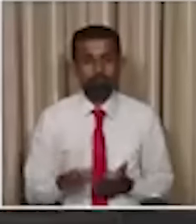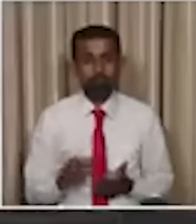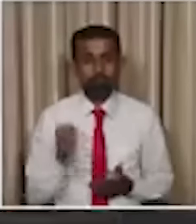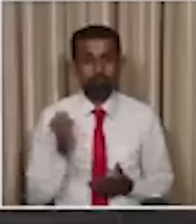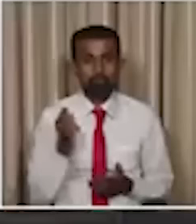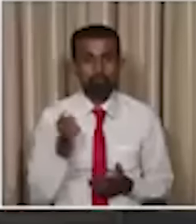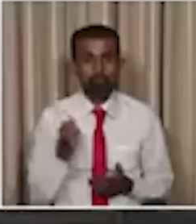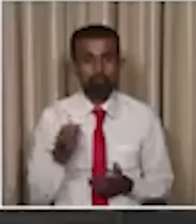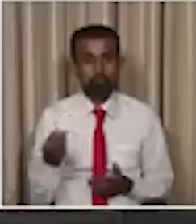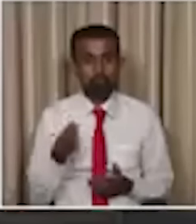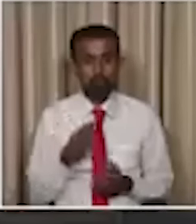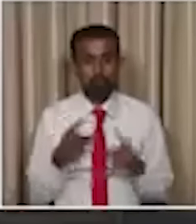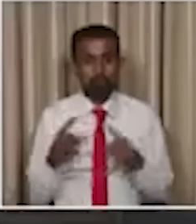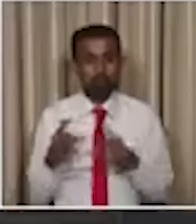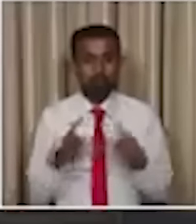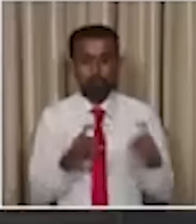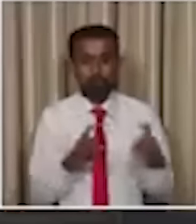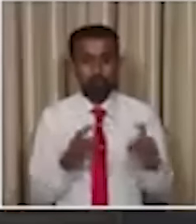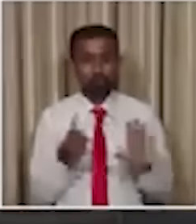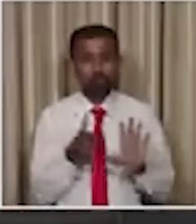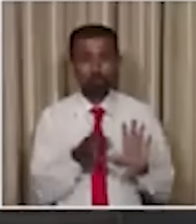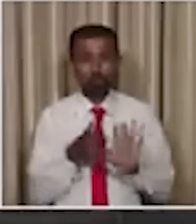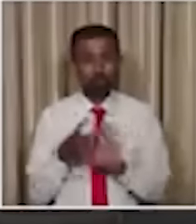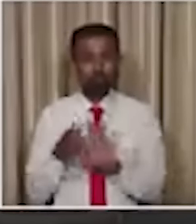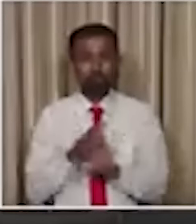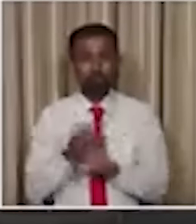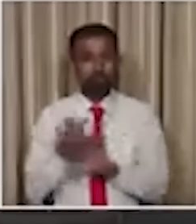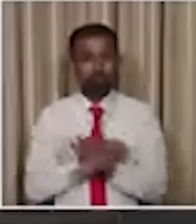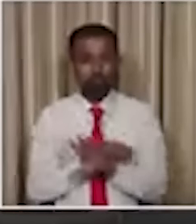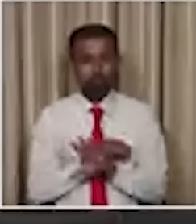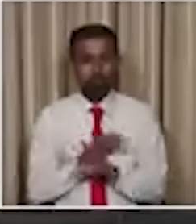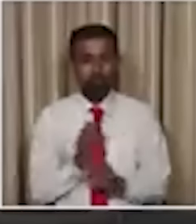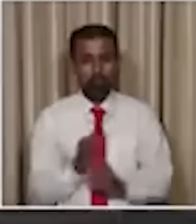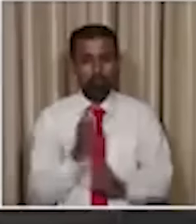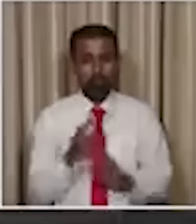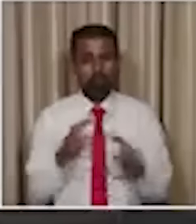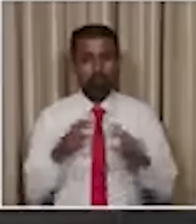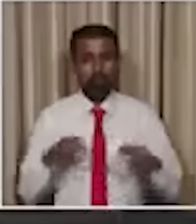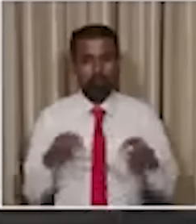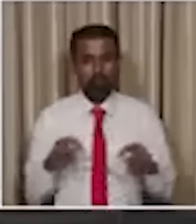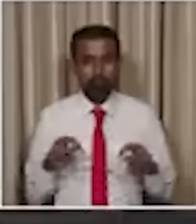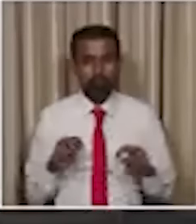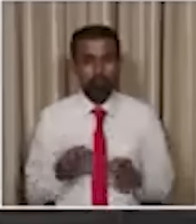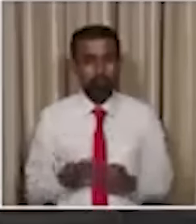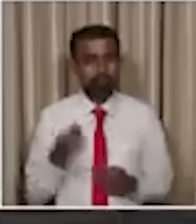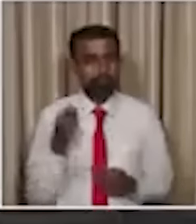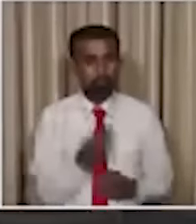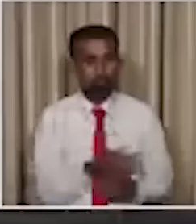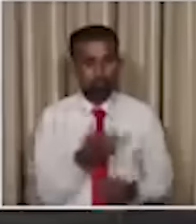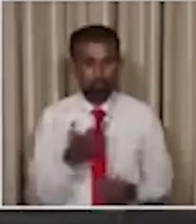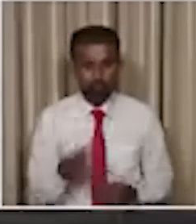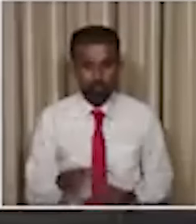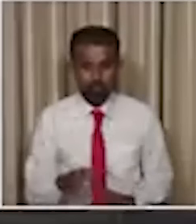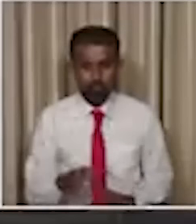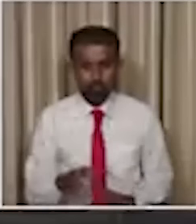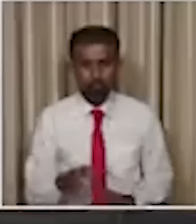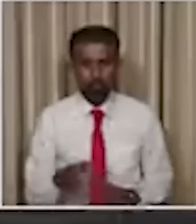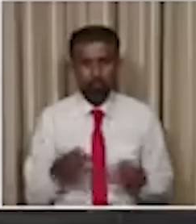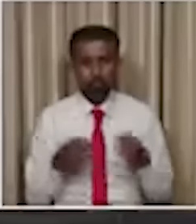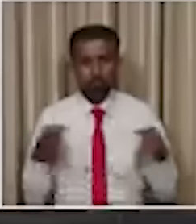නිලධාරීන් ලබාගත් ඡායාරූප සහ CCTV දර්ශනද ජනාධිපති විමර්ශන කොමිෂන් සභාව වෙත බාර දී ඇත.